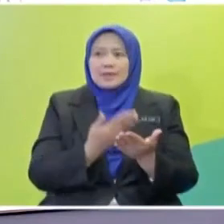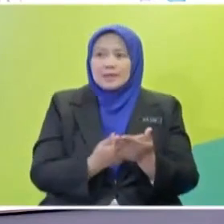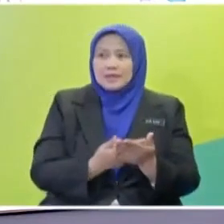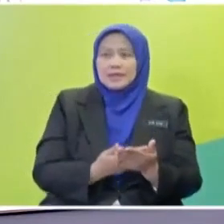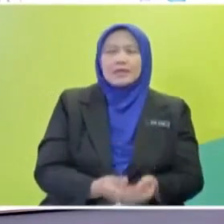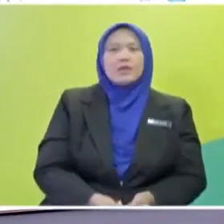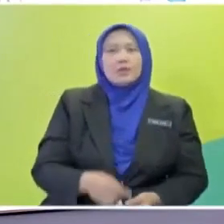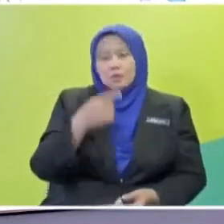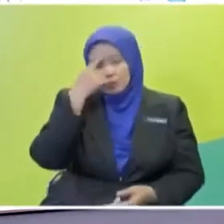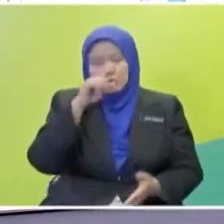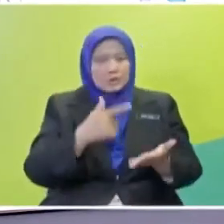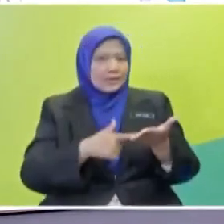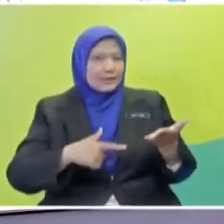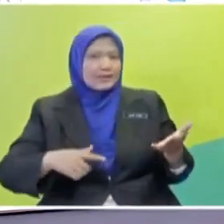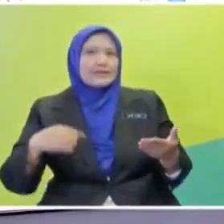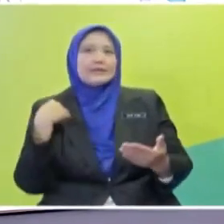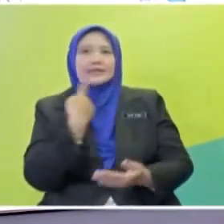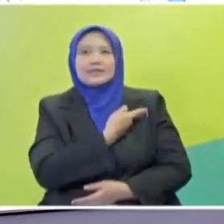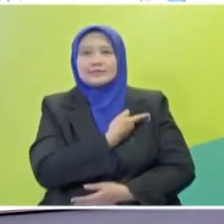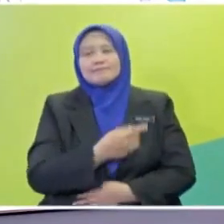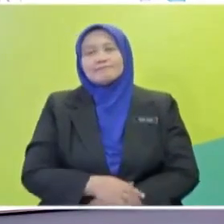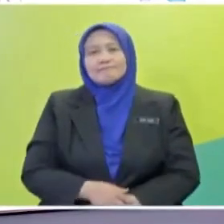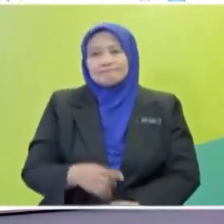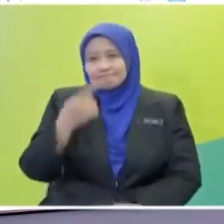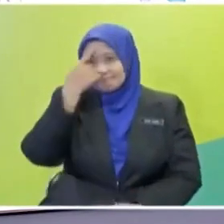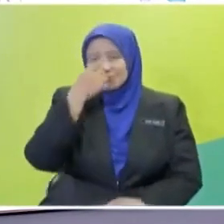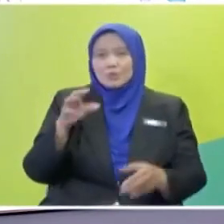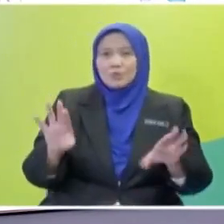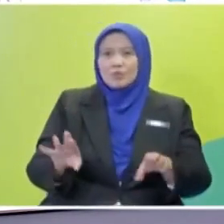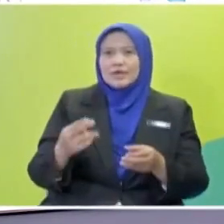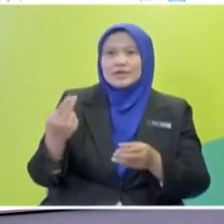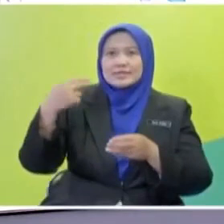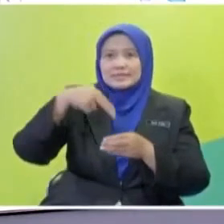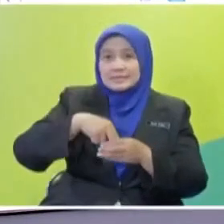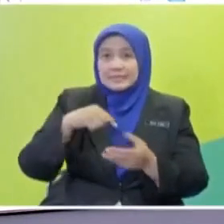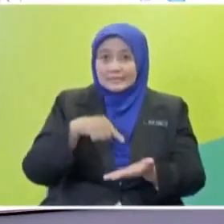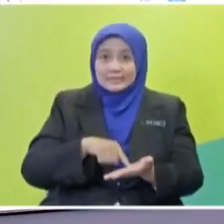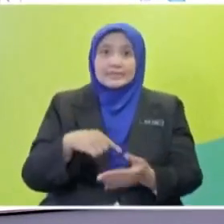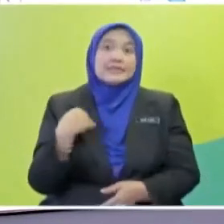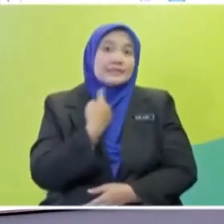Kesesuaian dia. Yang sebab yang nak buat hasil ni ialah kita sendiri. Betul. Contoh kalau dia tak sesuai,